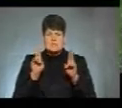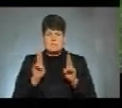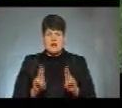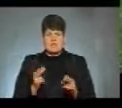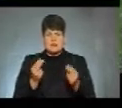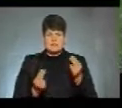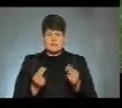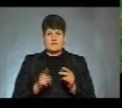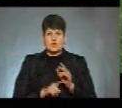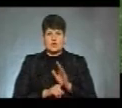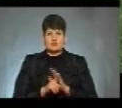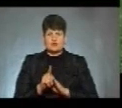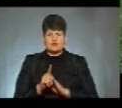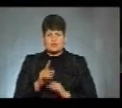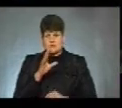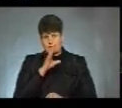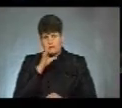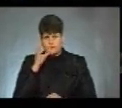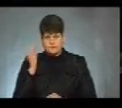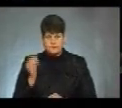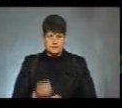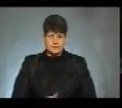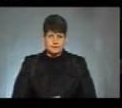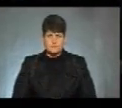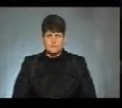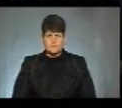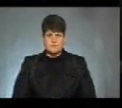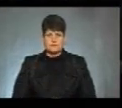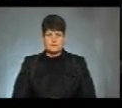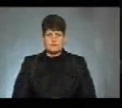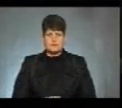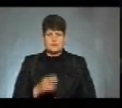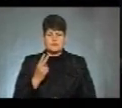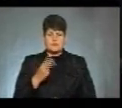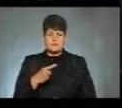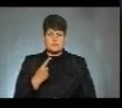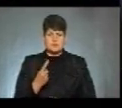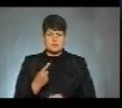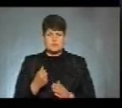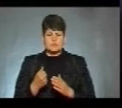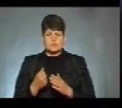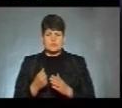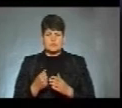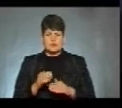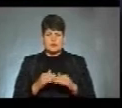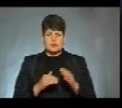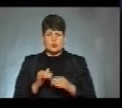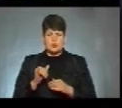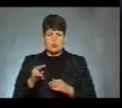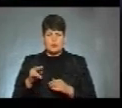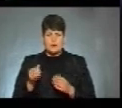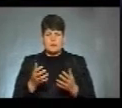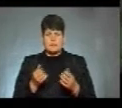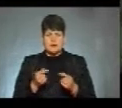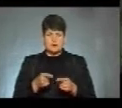Вони розпочнуться опівночі. Ми тривали з 21-го по 20-го. Фактично УПА прийняло таку